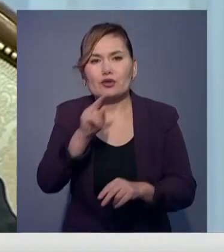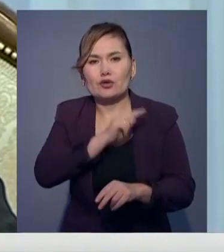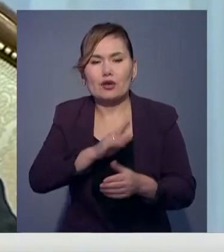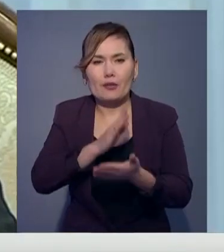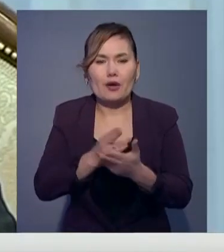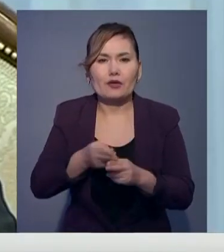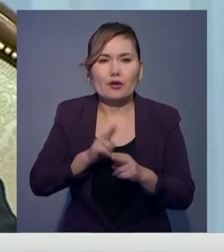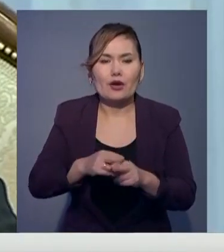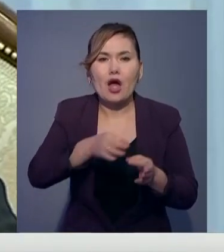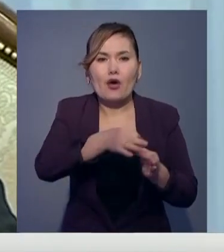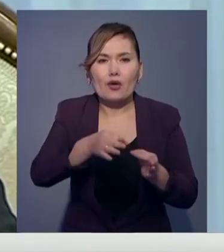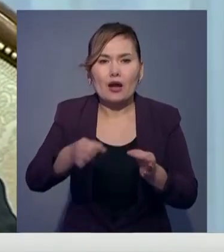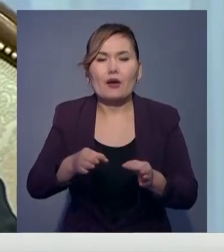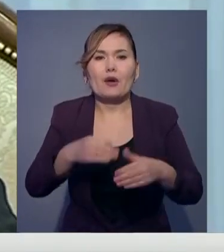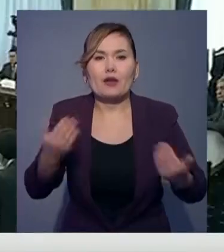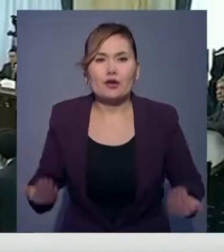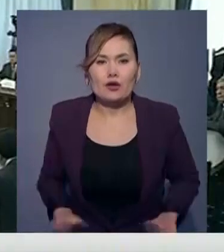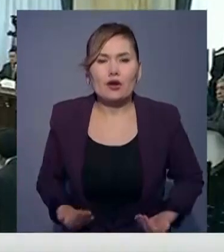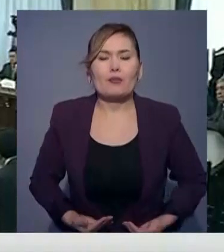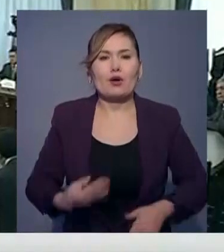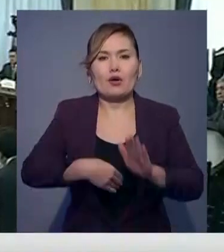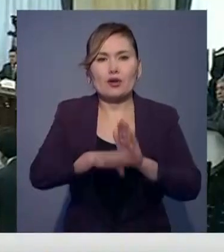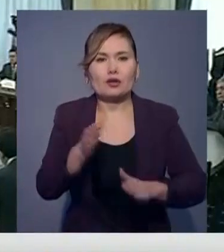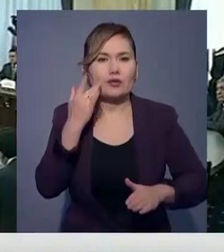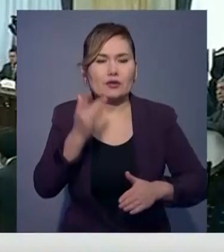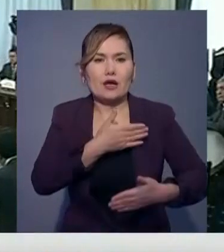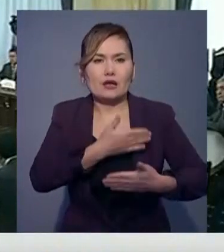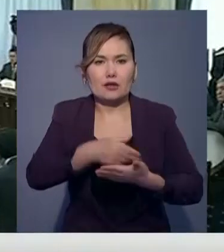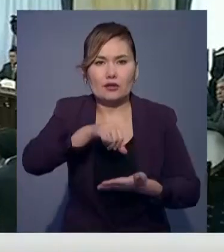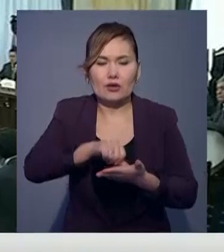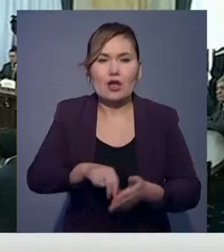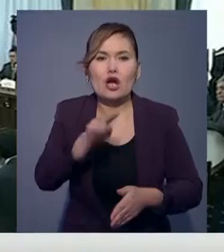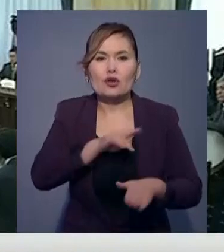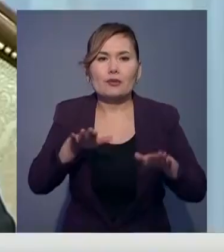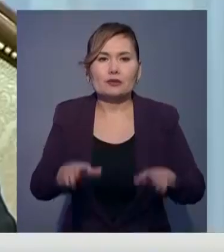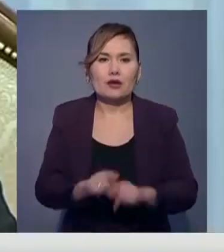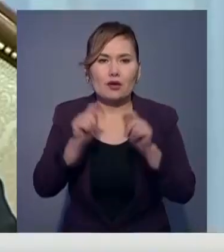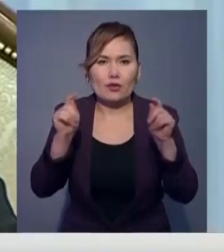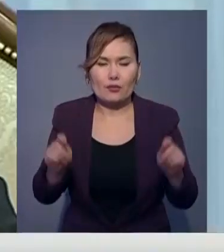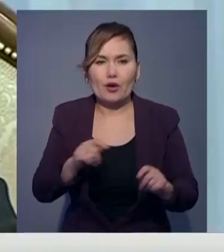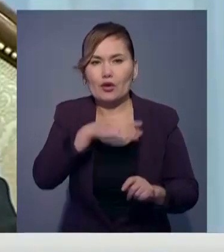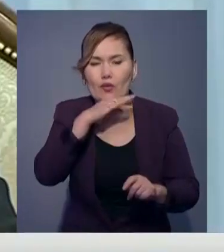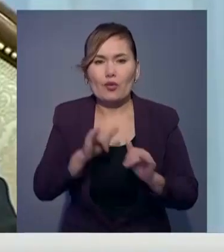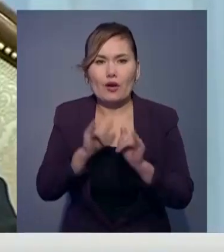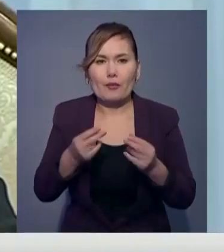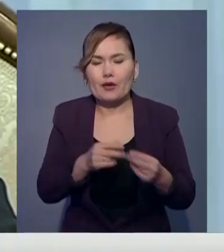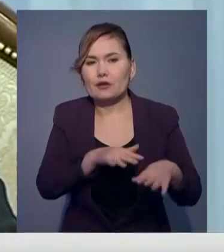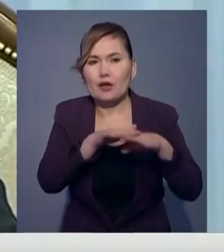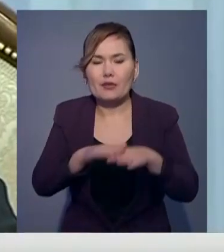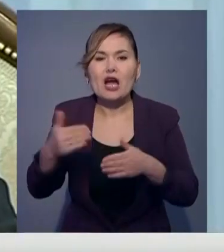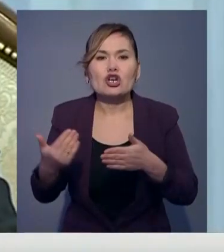Олар өңірлердің әлеуметтік саласын дамытуға белсенді атсалысады. Жұмыс орындарын ашып жатыр. Қаржы құю және